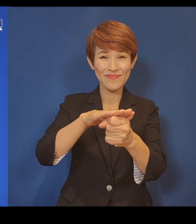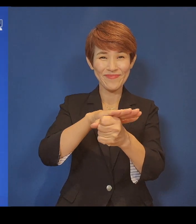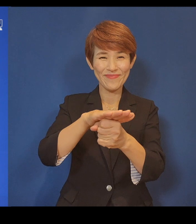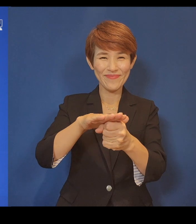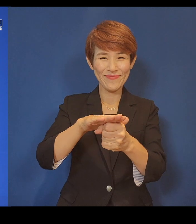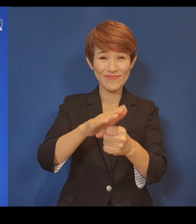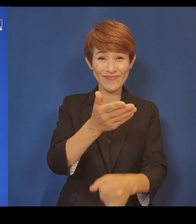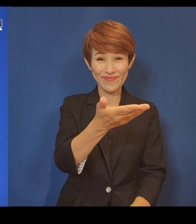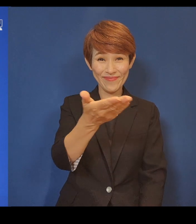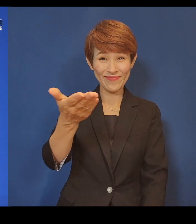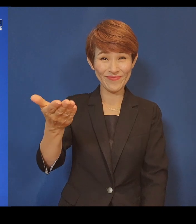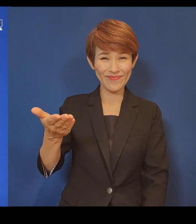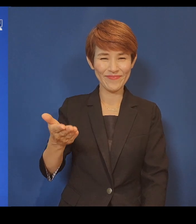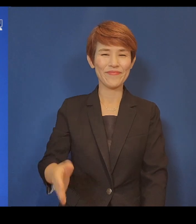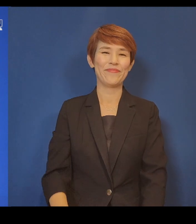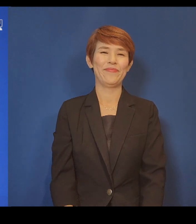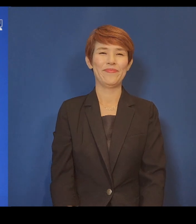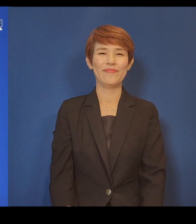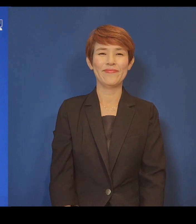사랑합니다.